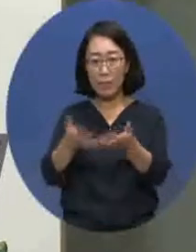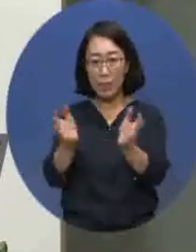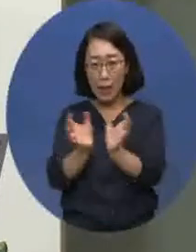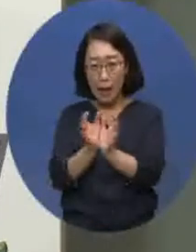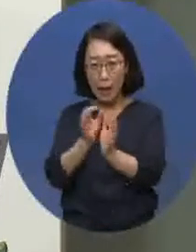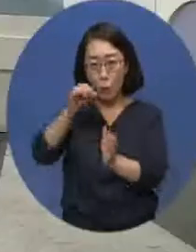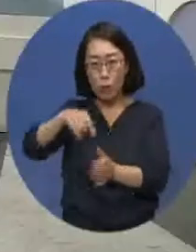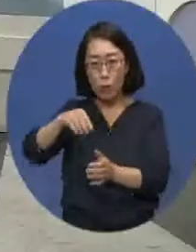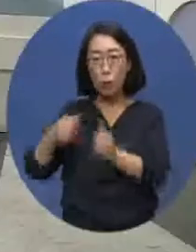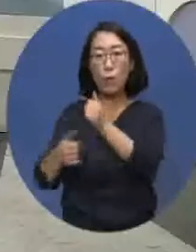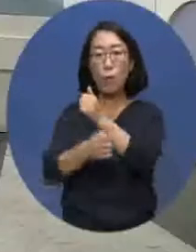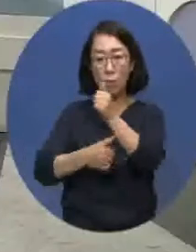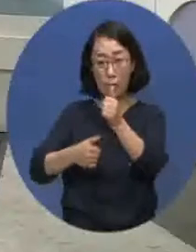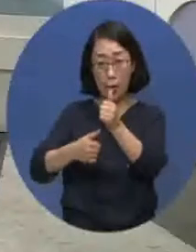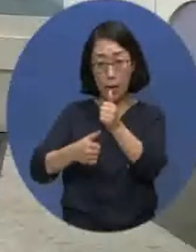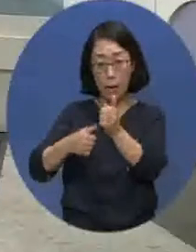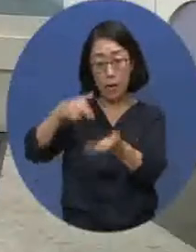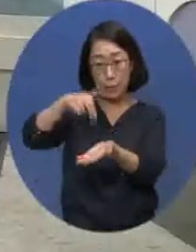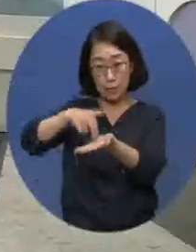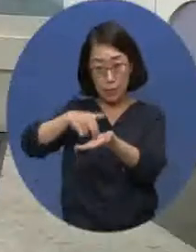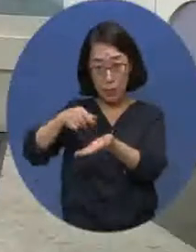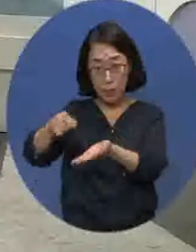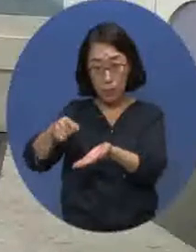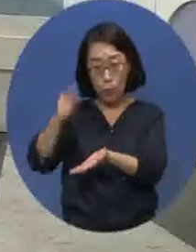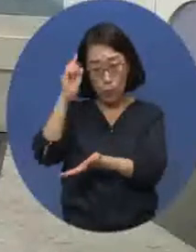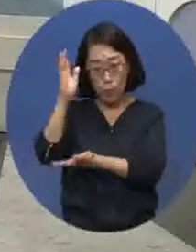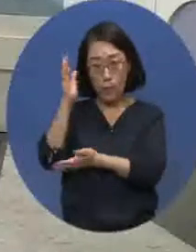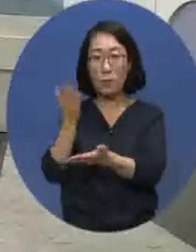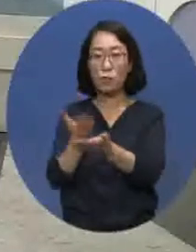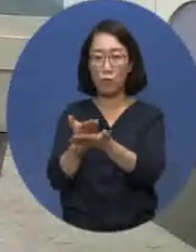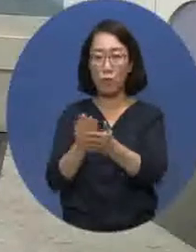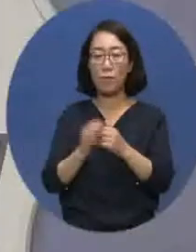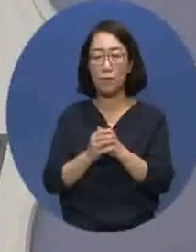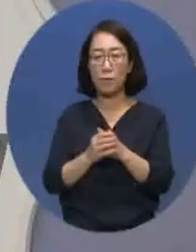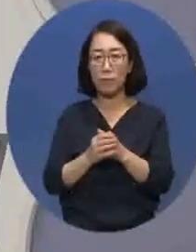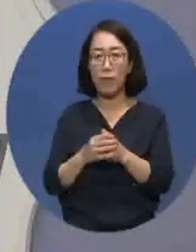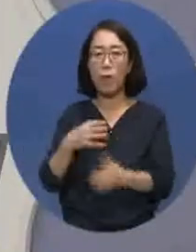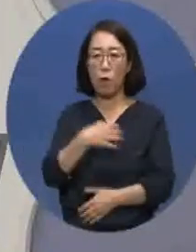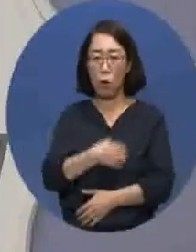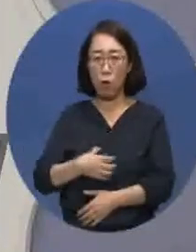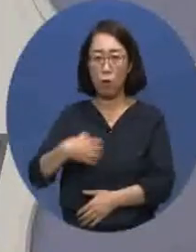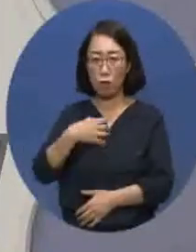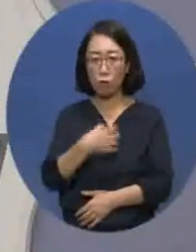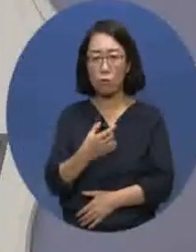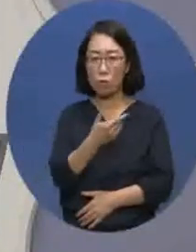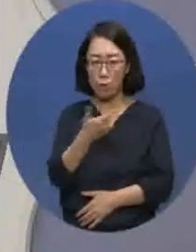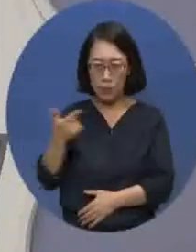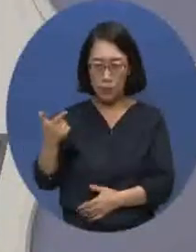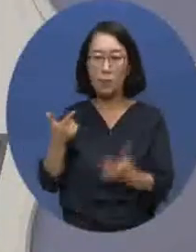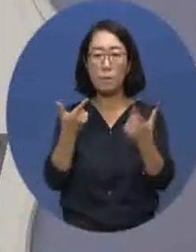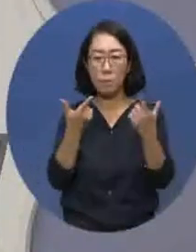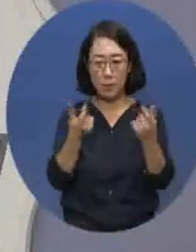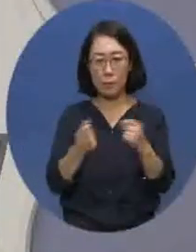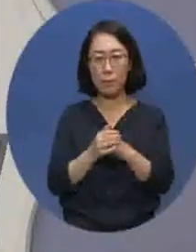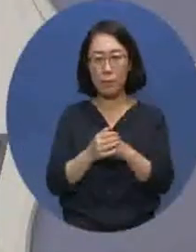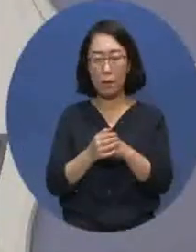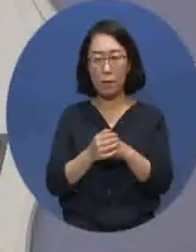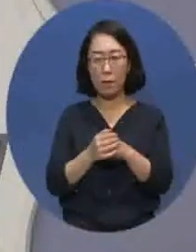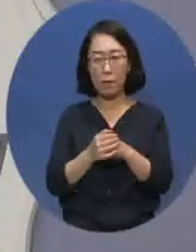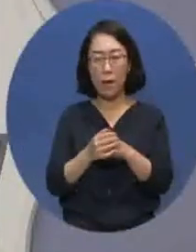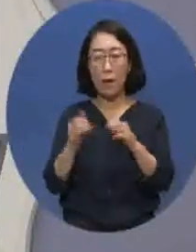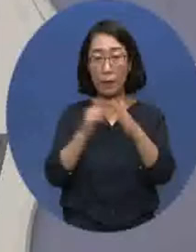상추 식 4 걱정이 많은 건 받 맞습니다 저도 걱정이 많구요 한